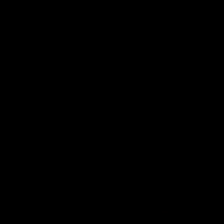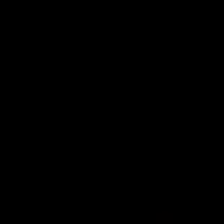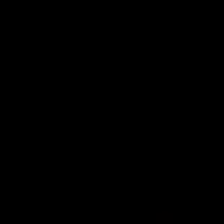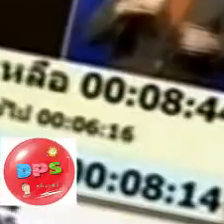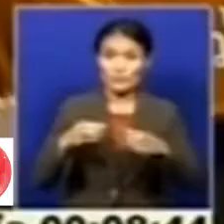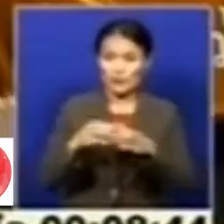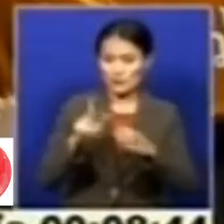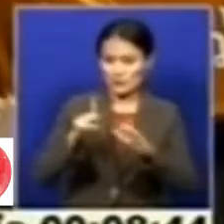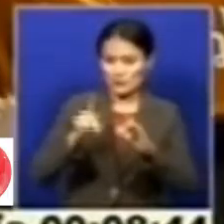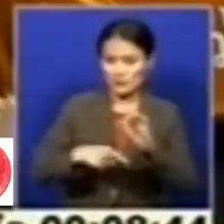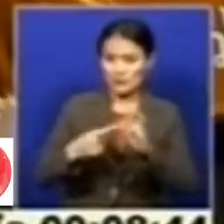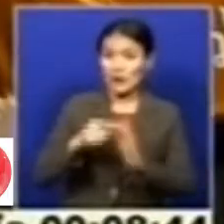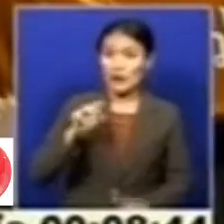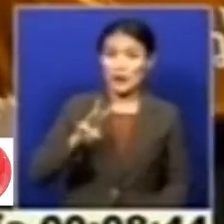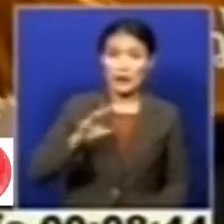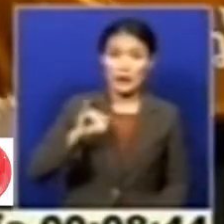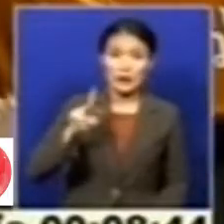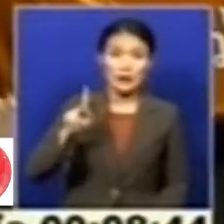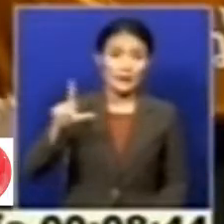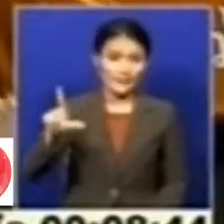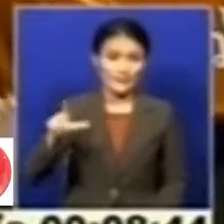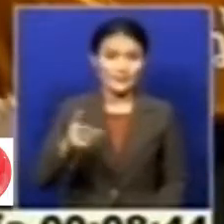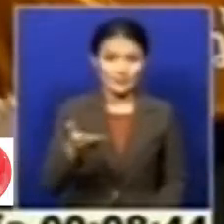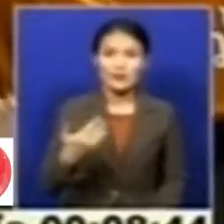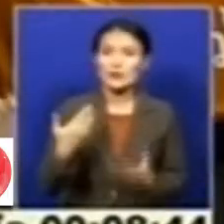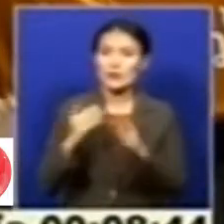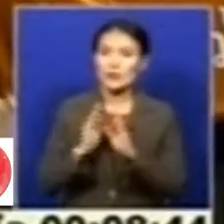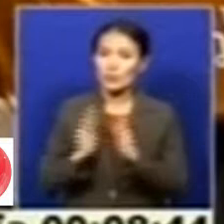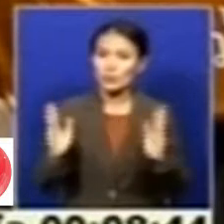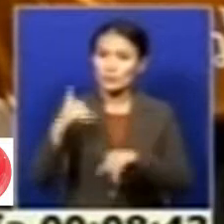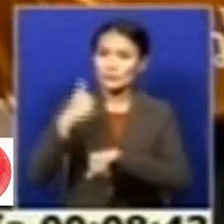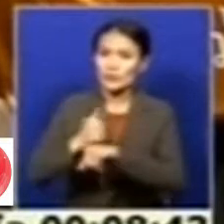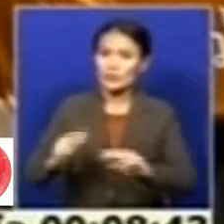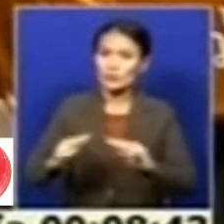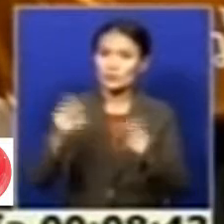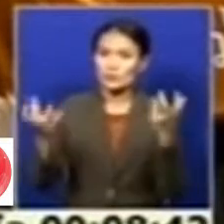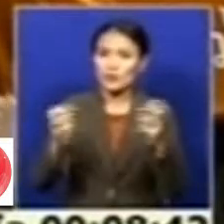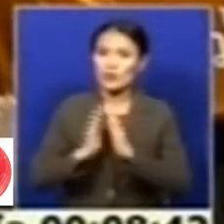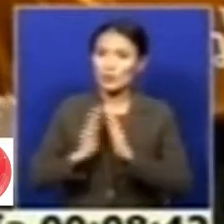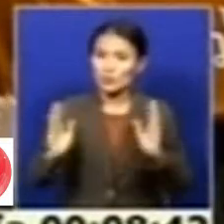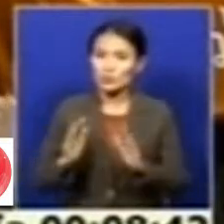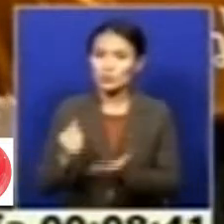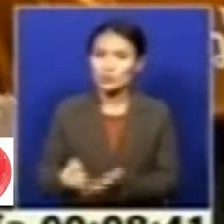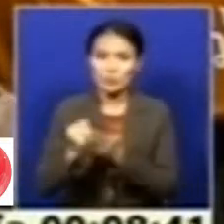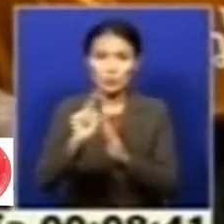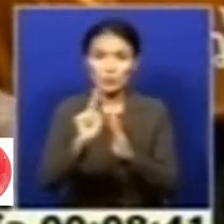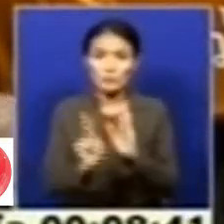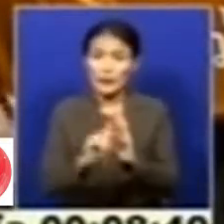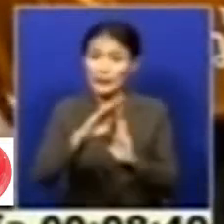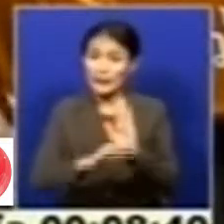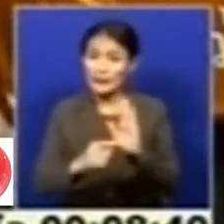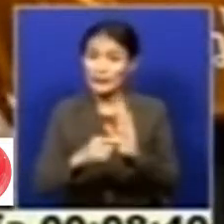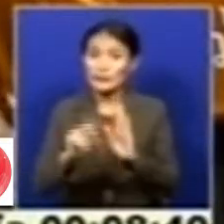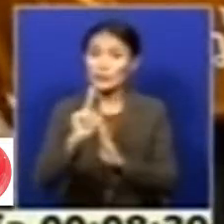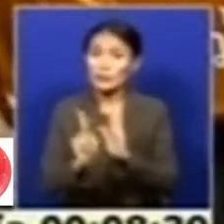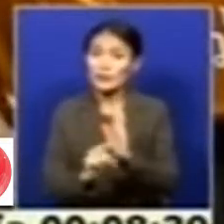าวไกลนะครับก็ขอบคุณท่านรัฐมนตรีนะครับที่จะผลักดันกฎหมายในเรื่องของการป้องกันการอุ้ม